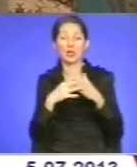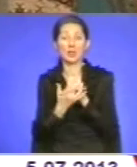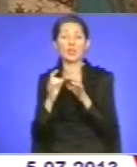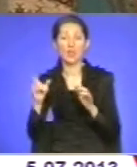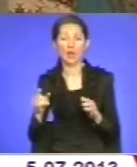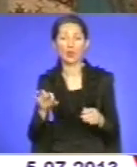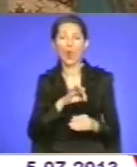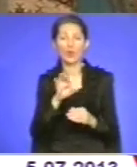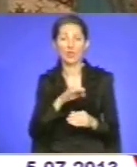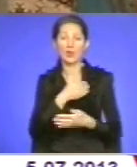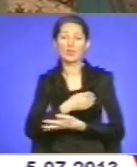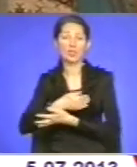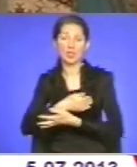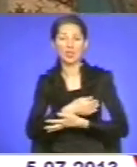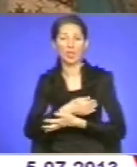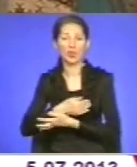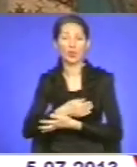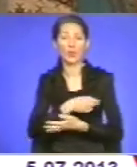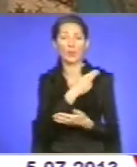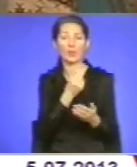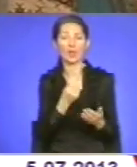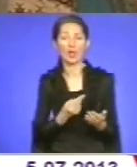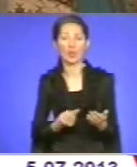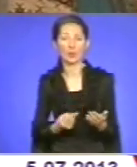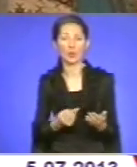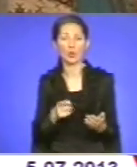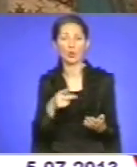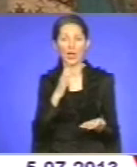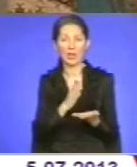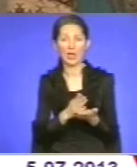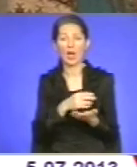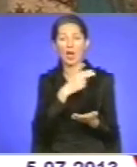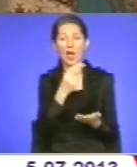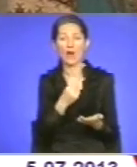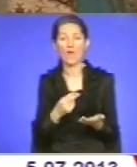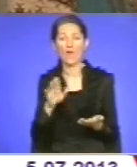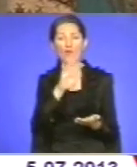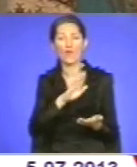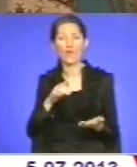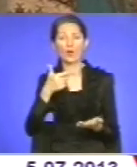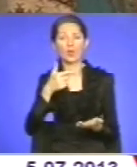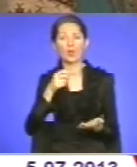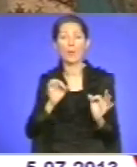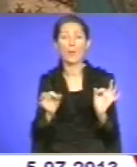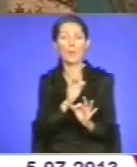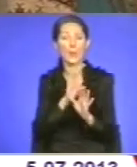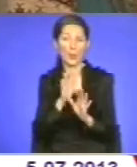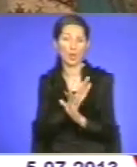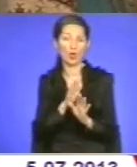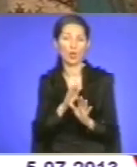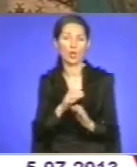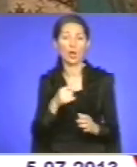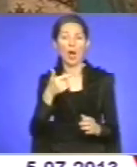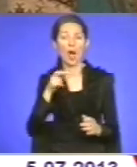тлі, тут репродукція якраз показується, на тлі галицького пейзажу, такого галицької